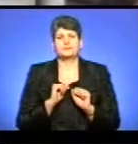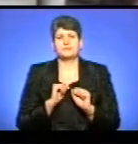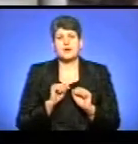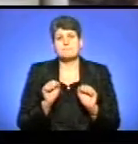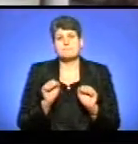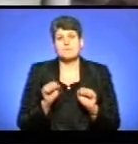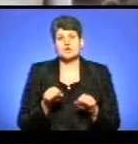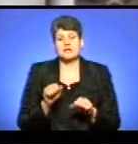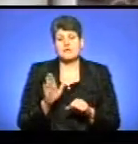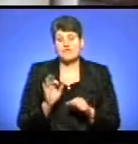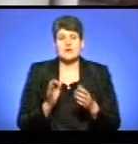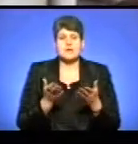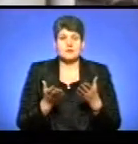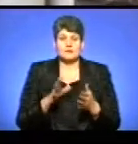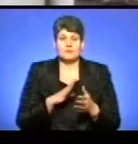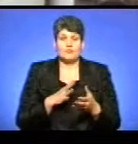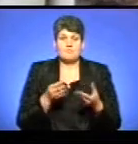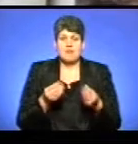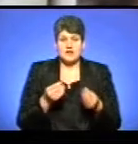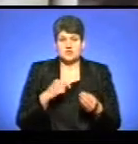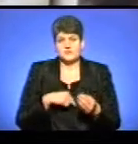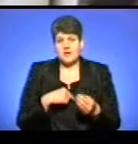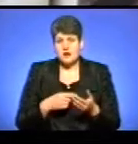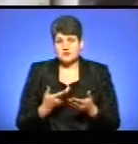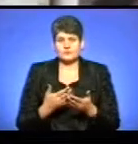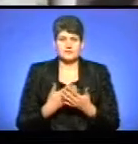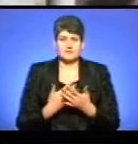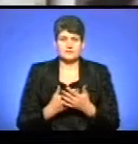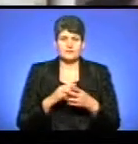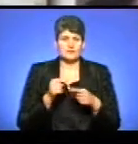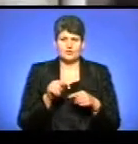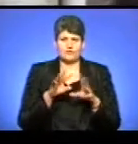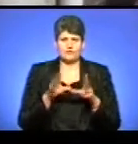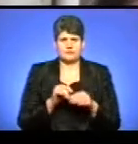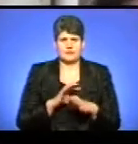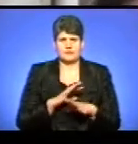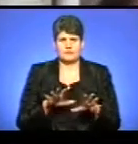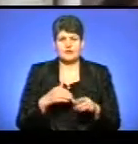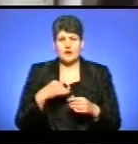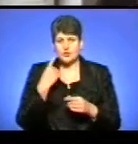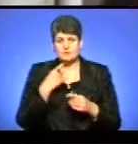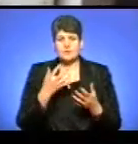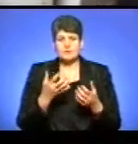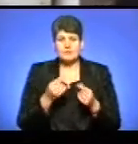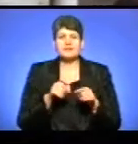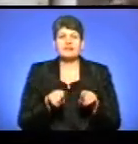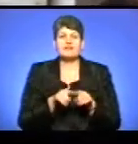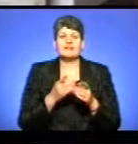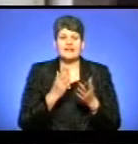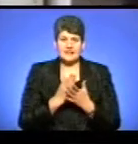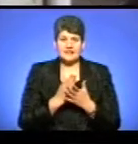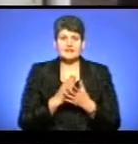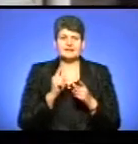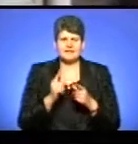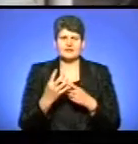можливо, якби він був трошки м'якшим характером, чи того всього би тут не було. Я його особисто приймаю таким, як є, навіть як